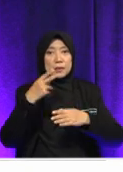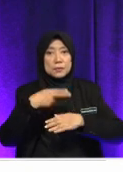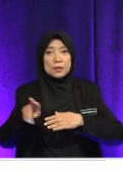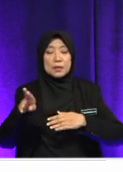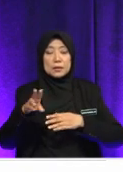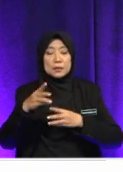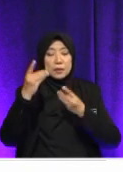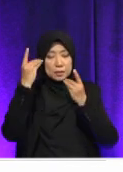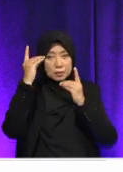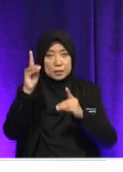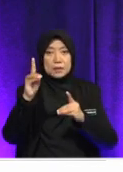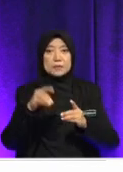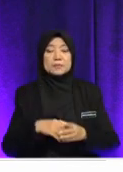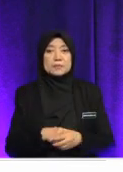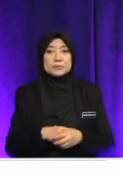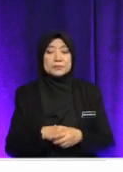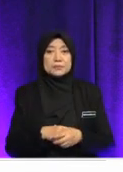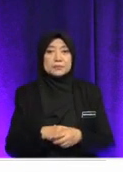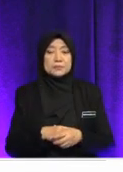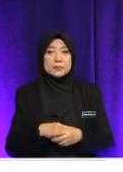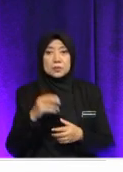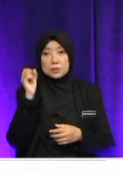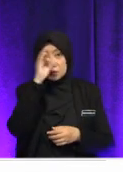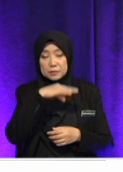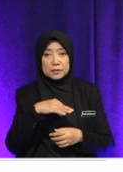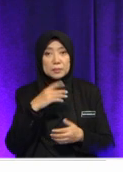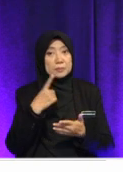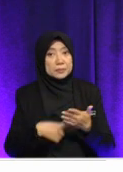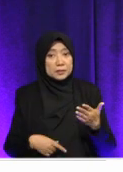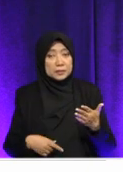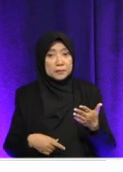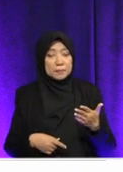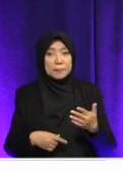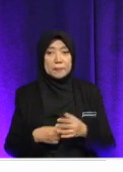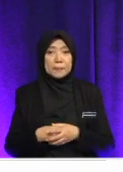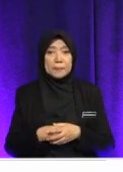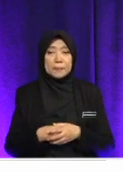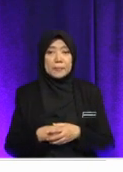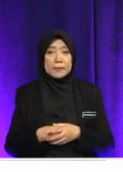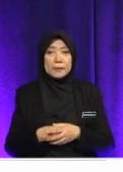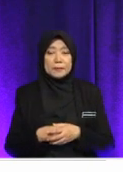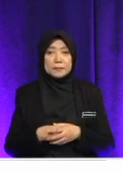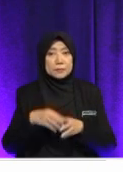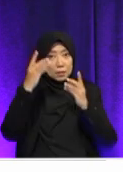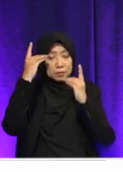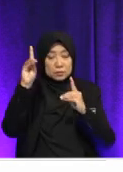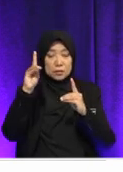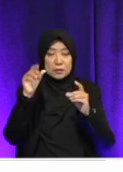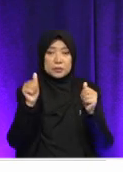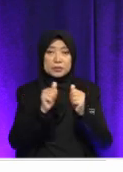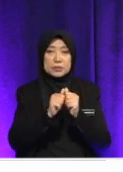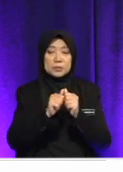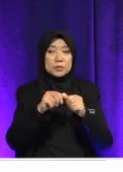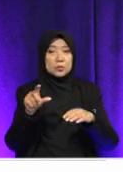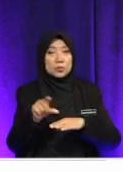Oke sementara sifat bahan komposisi Oke bagi gantian optik kita ada data dihanta secara digital